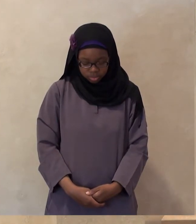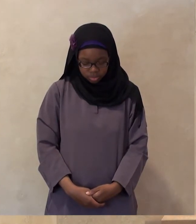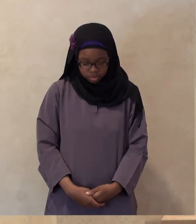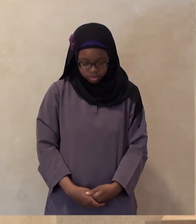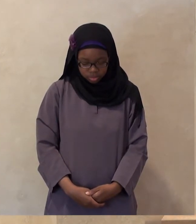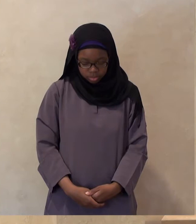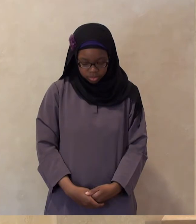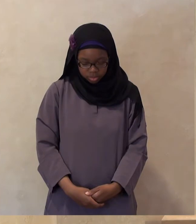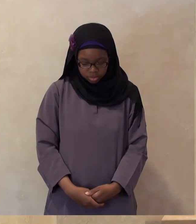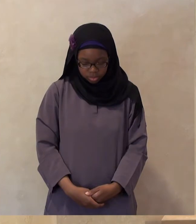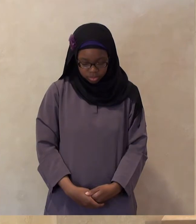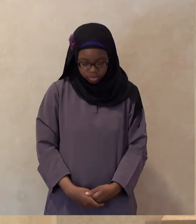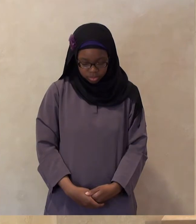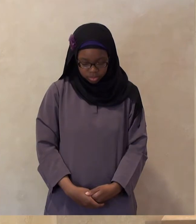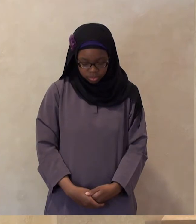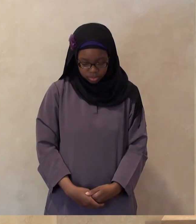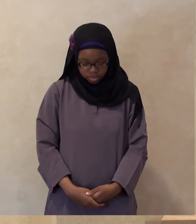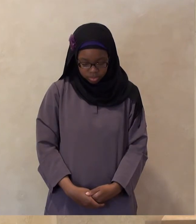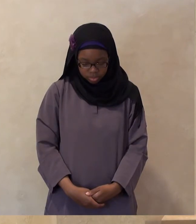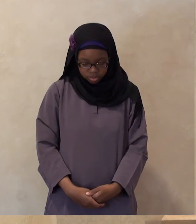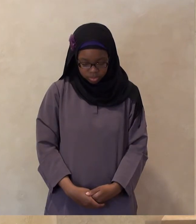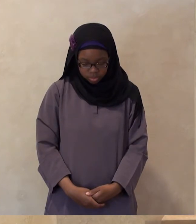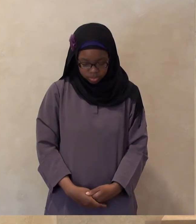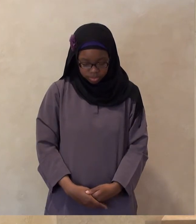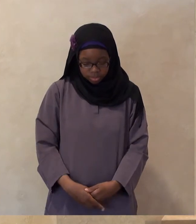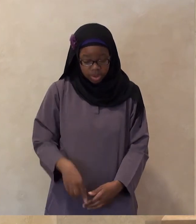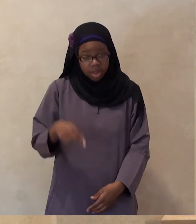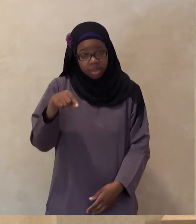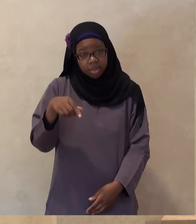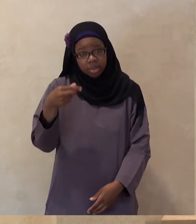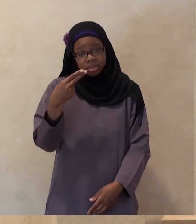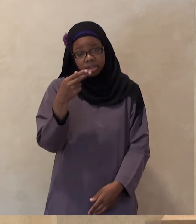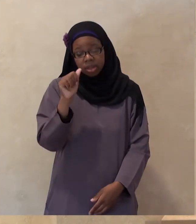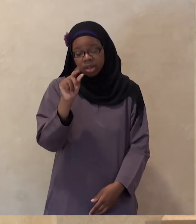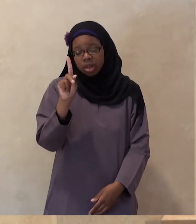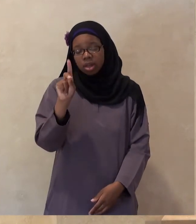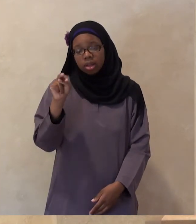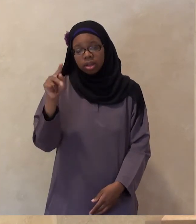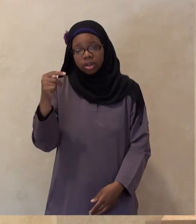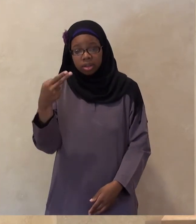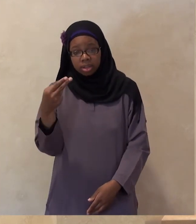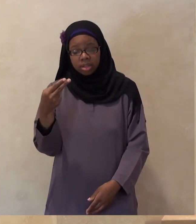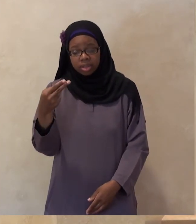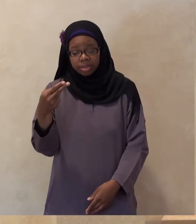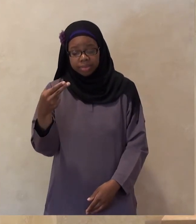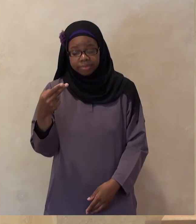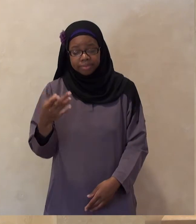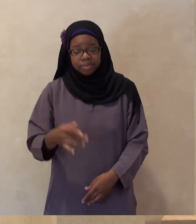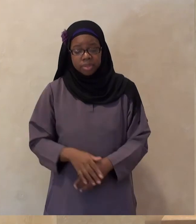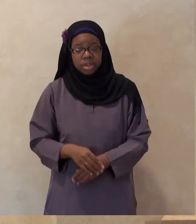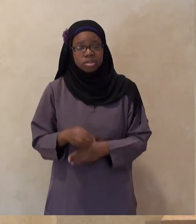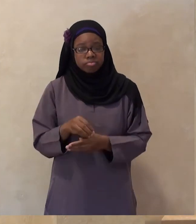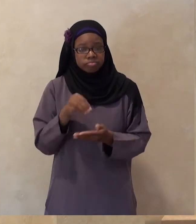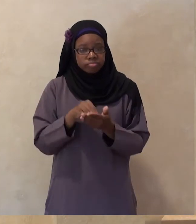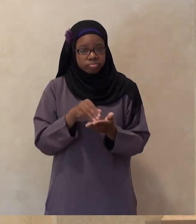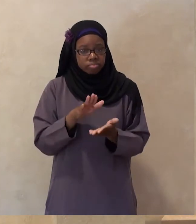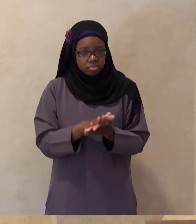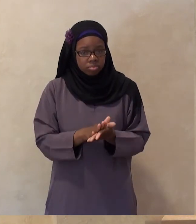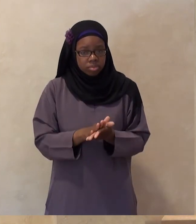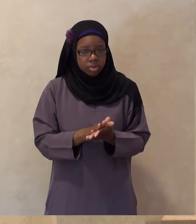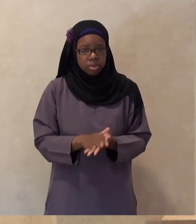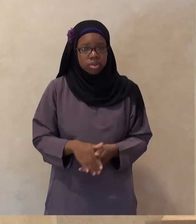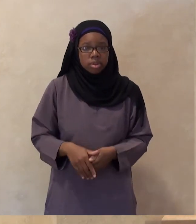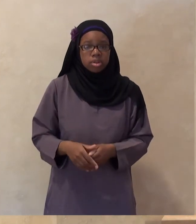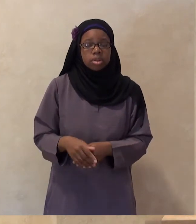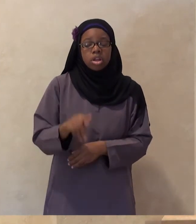الصلاة والتسليم. And this hadith is recorded by Abu Ya'la in his Musnad, and also this hadith is found in